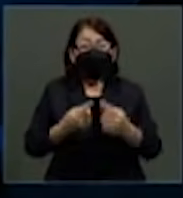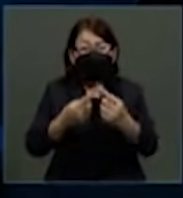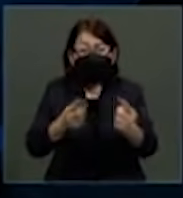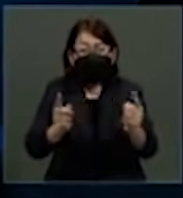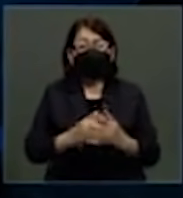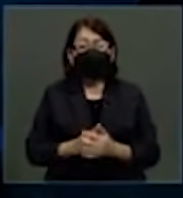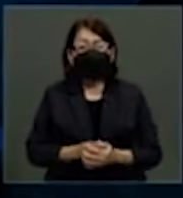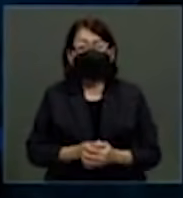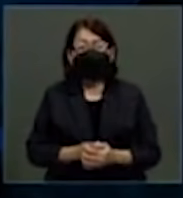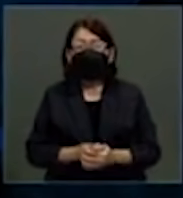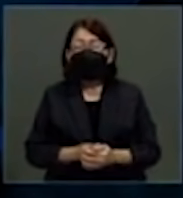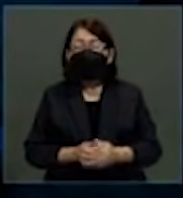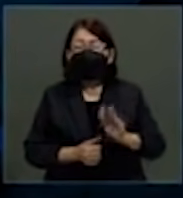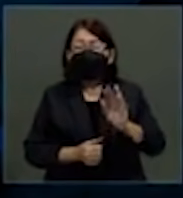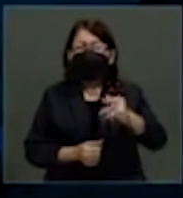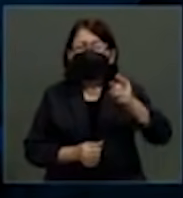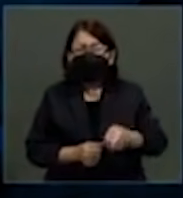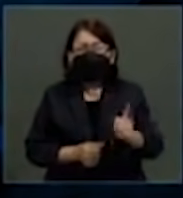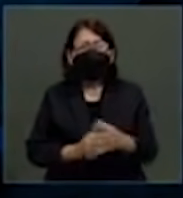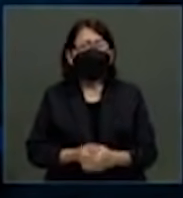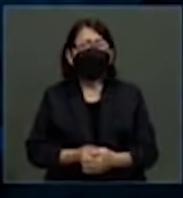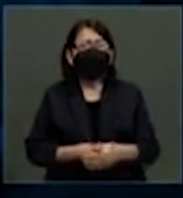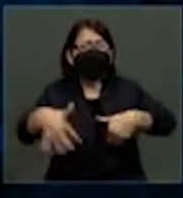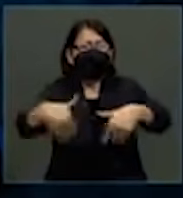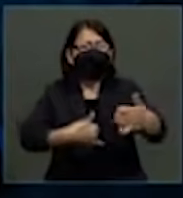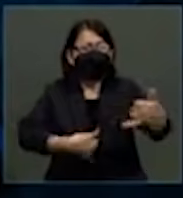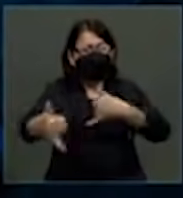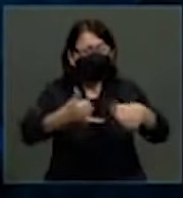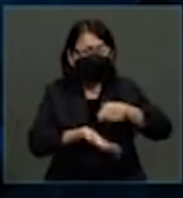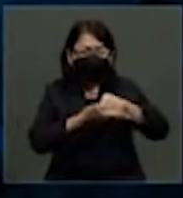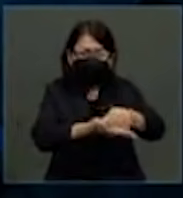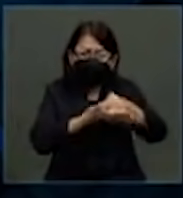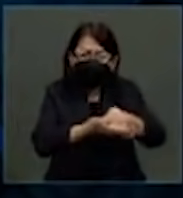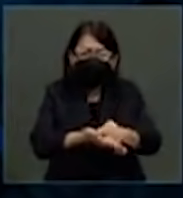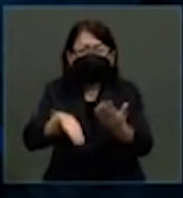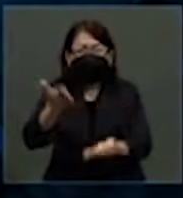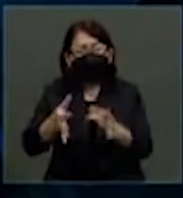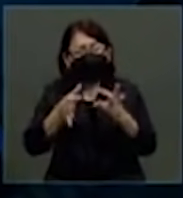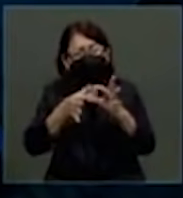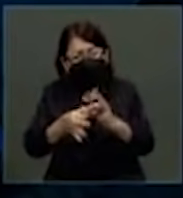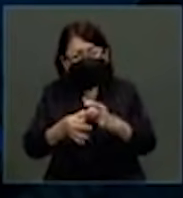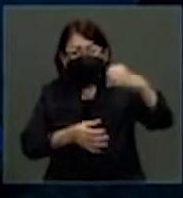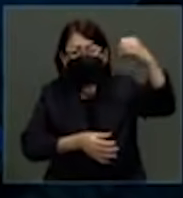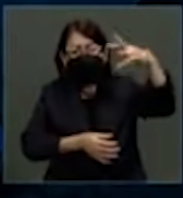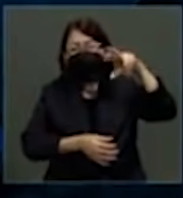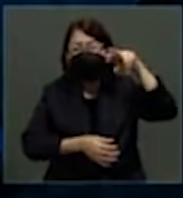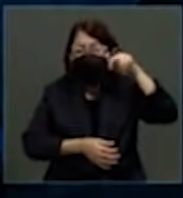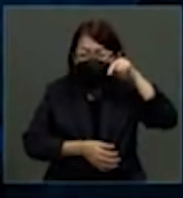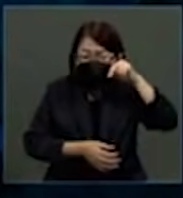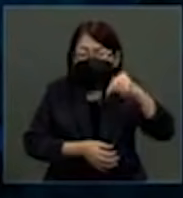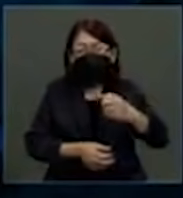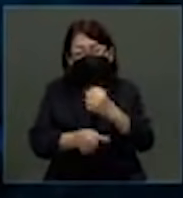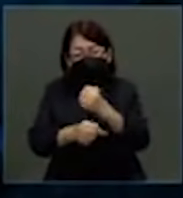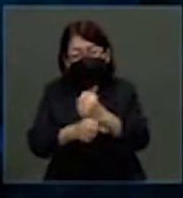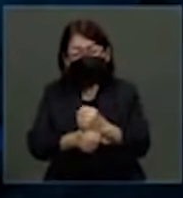าดของโรคติดเชื้อไวรัสโควิด-19 นะครับส่วนปฏิบัติงานของหน่วยงานที่ต้องให้การบ